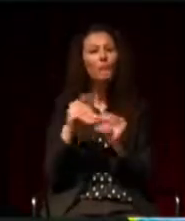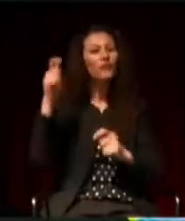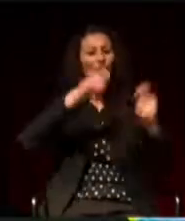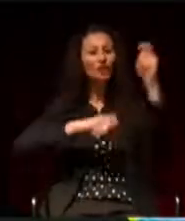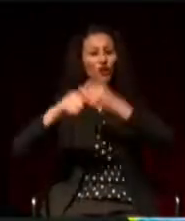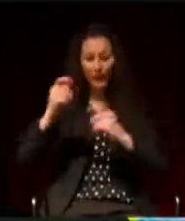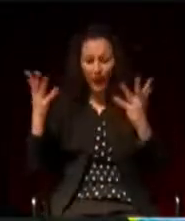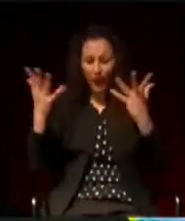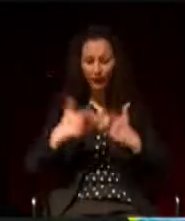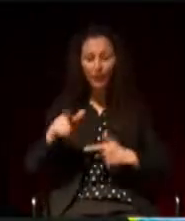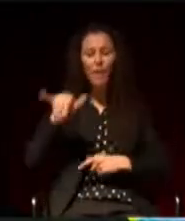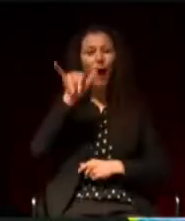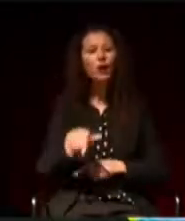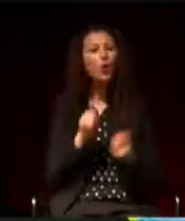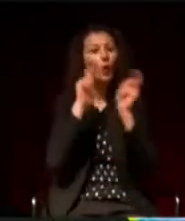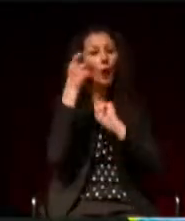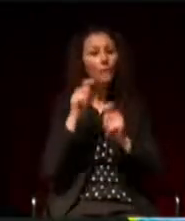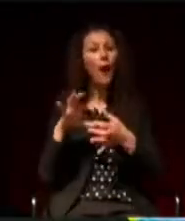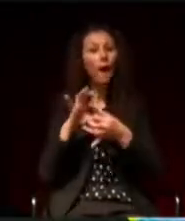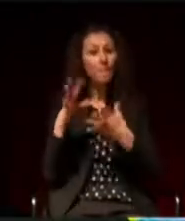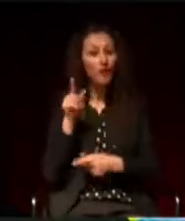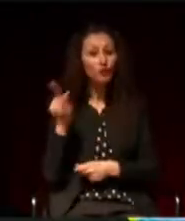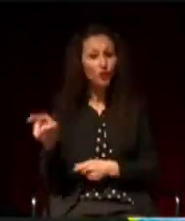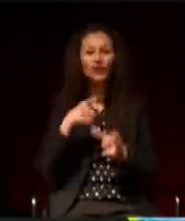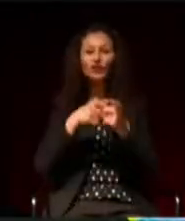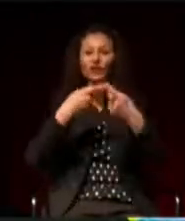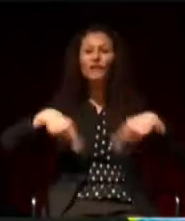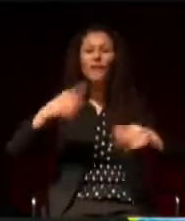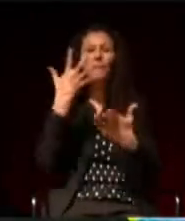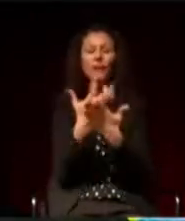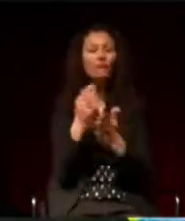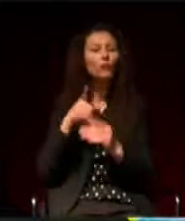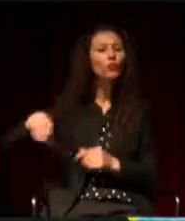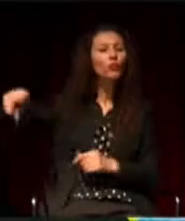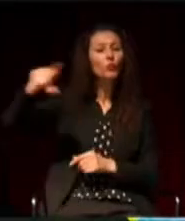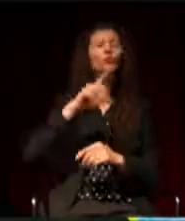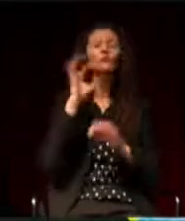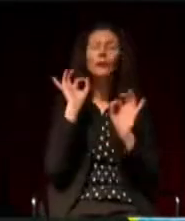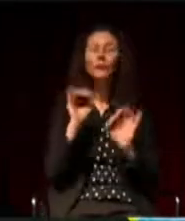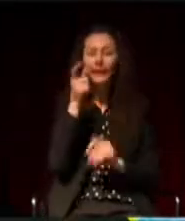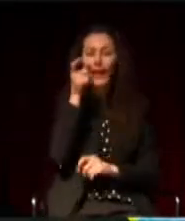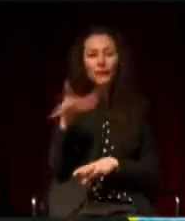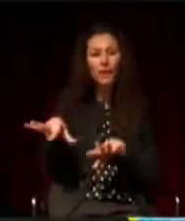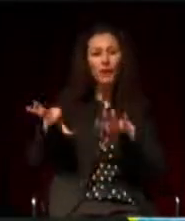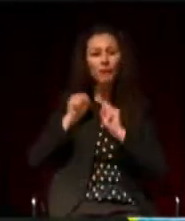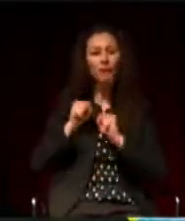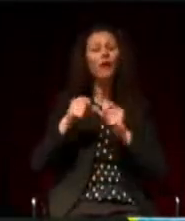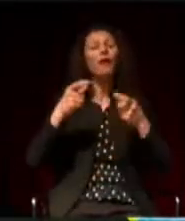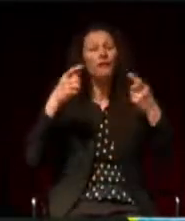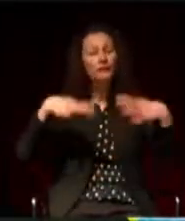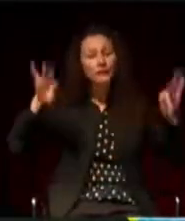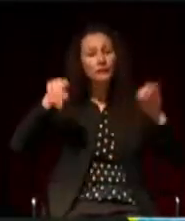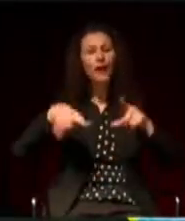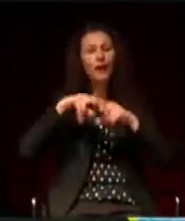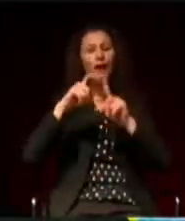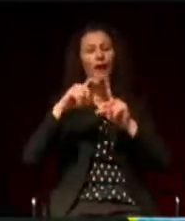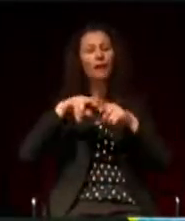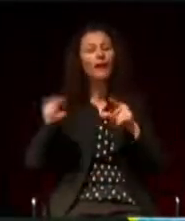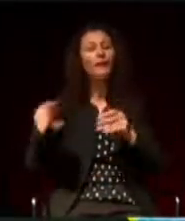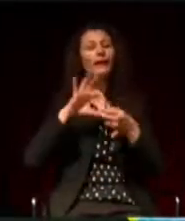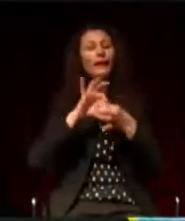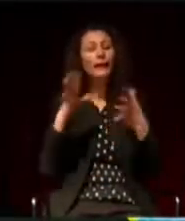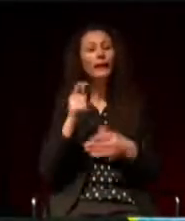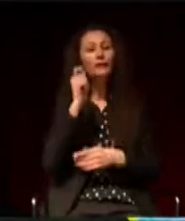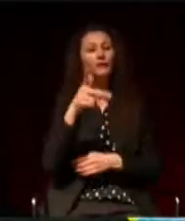alanı hesaplarından gelen haklarını kullanabilmeleri amacıyla çevredeki mevcut teşekküller ve silüet dikkate alınarak hazırlanacak ada kitle adedi doğrultusunda ilgili